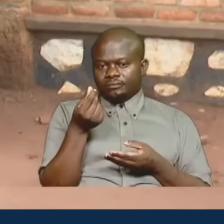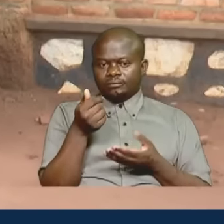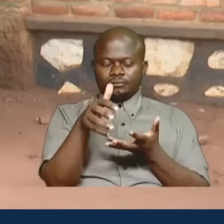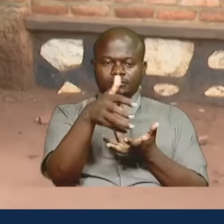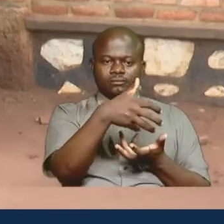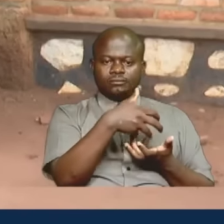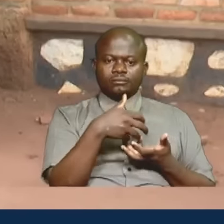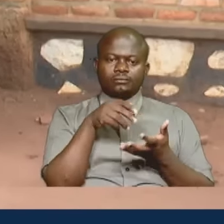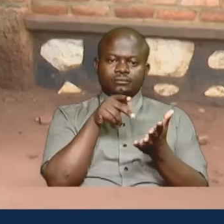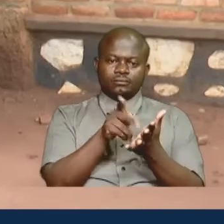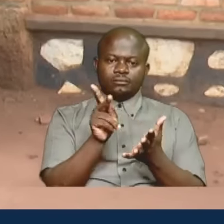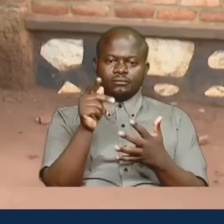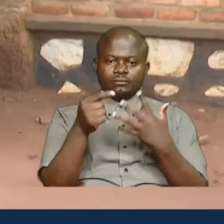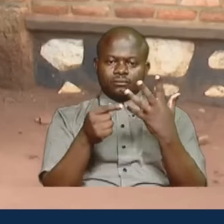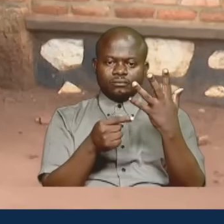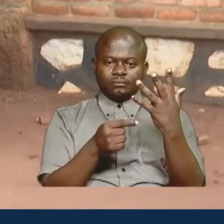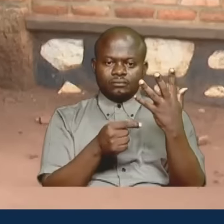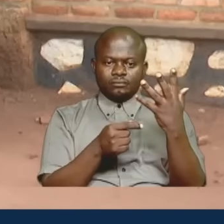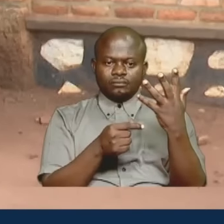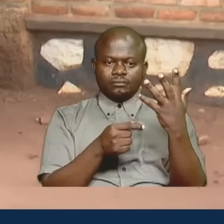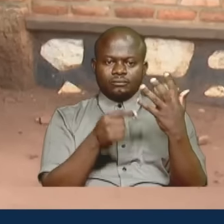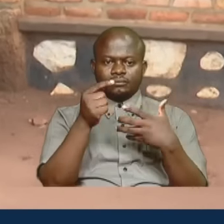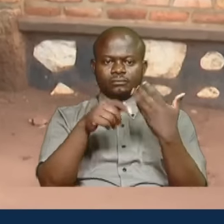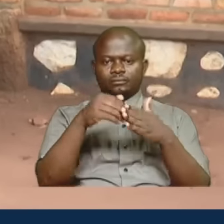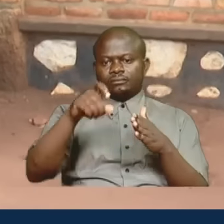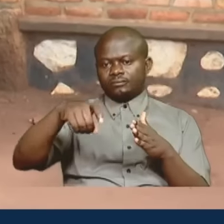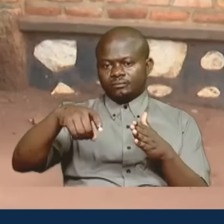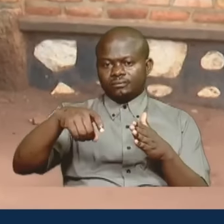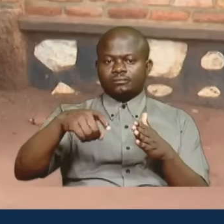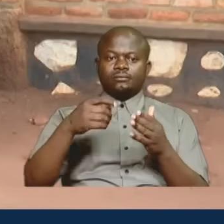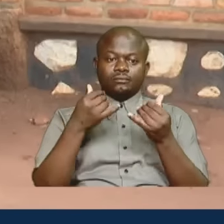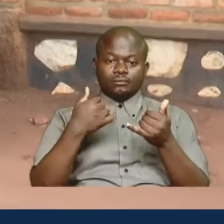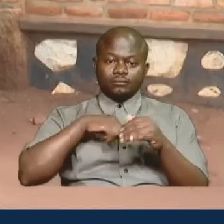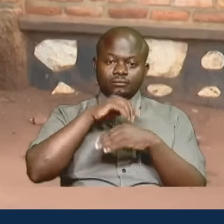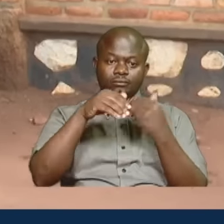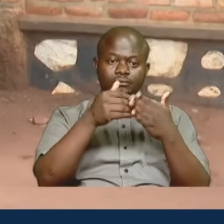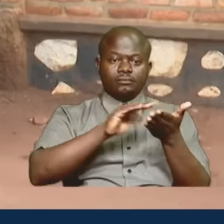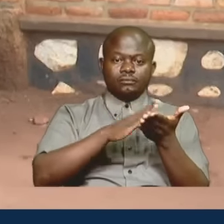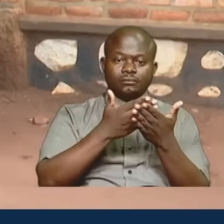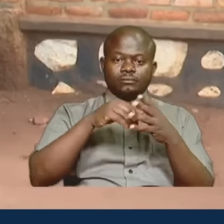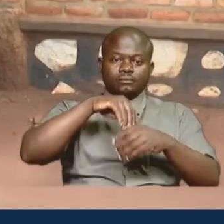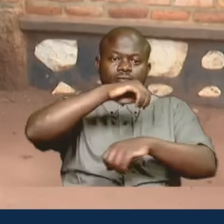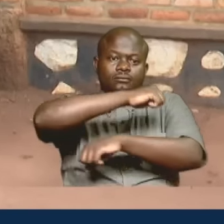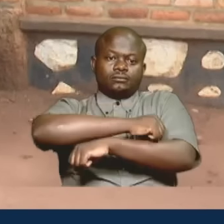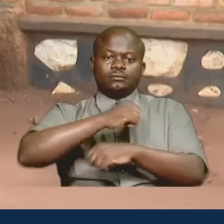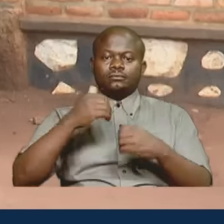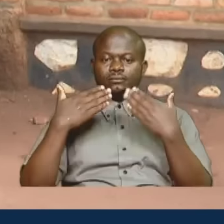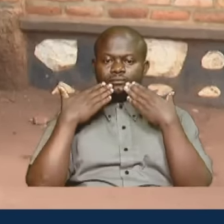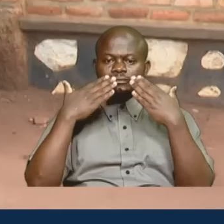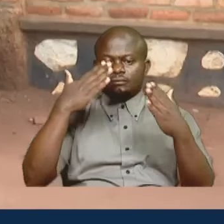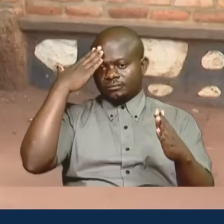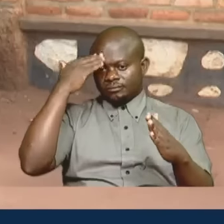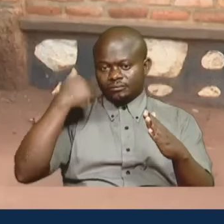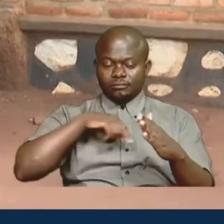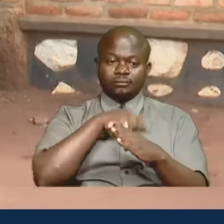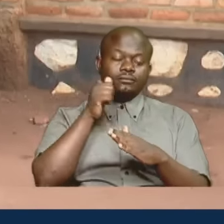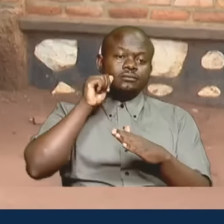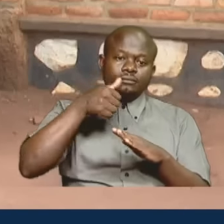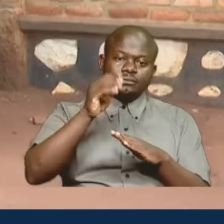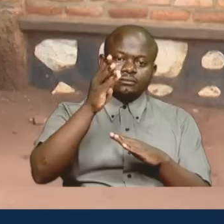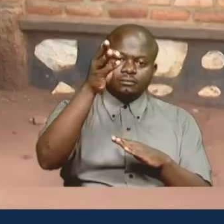tugagura n'ibyo dukeneye. Kuba naragarutse ku ishuri ndabishima, kuko wenda ejo